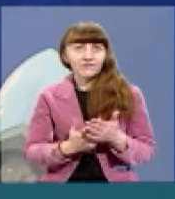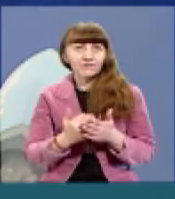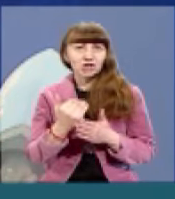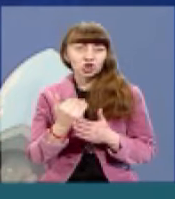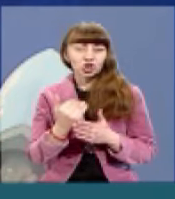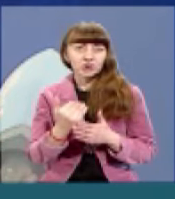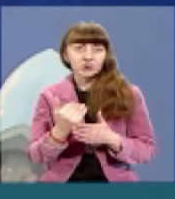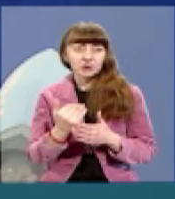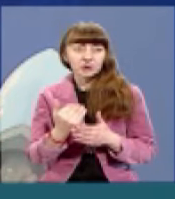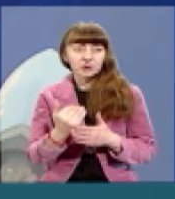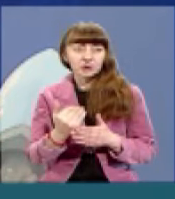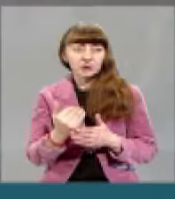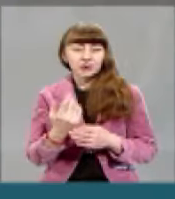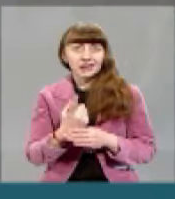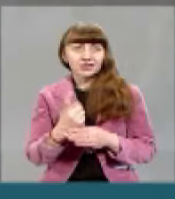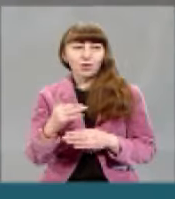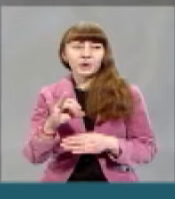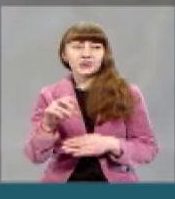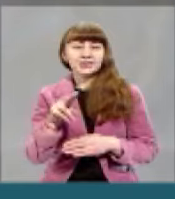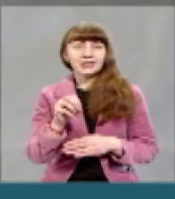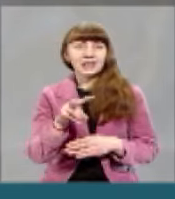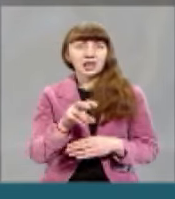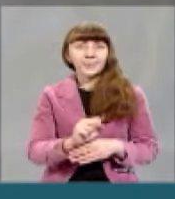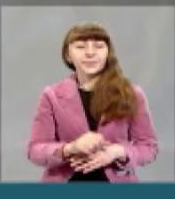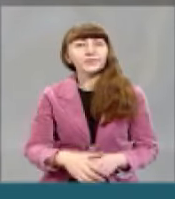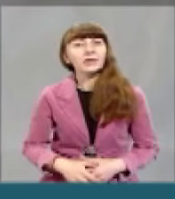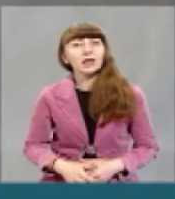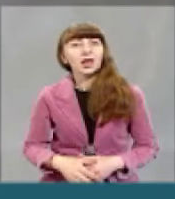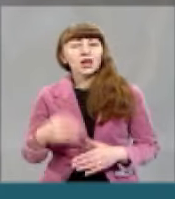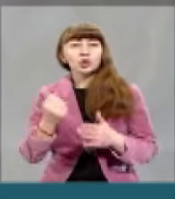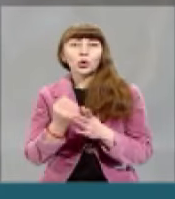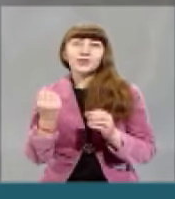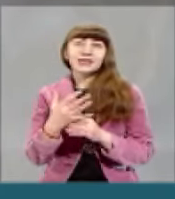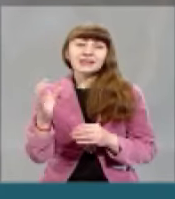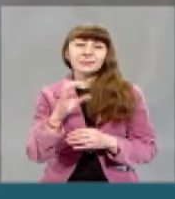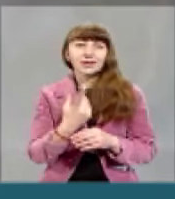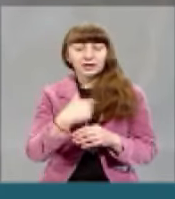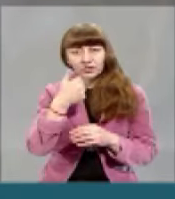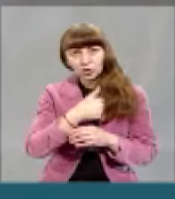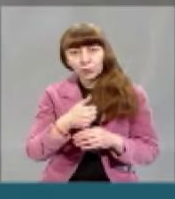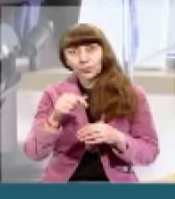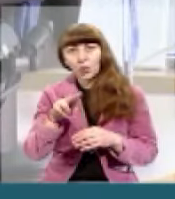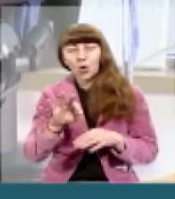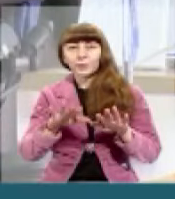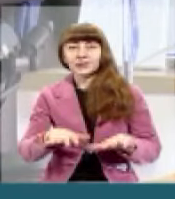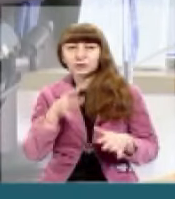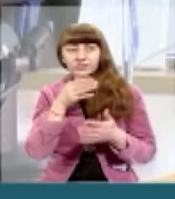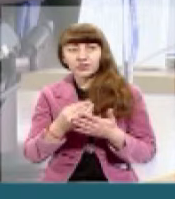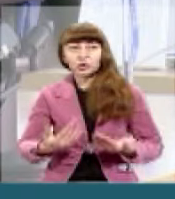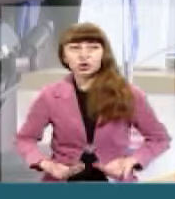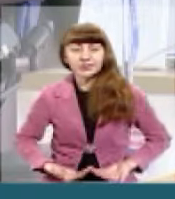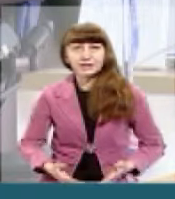именно данного предела. Декларацию необходимо предоставить до 15 сентября текущего года по месту своего